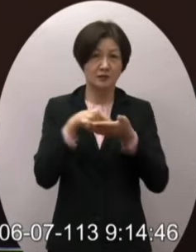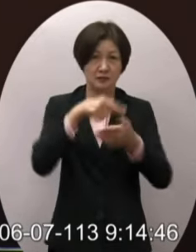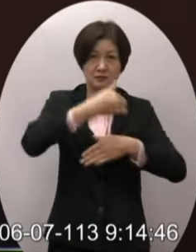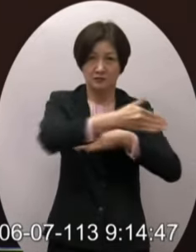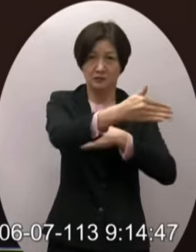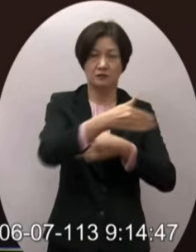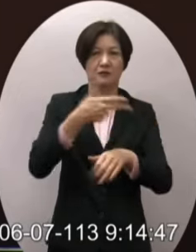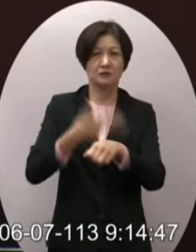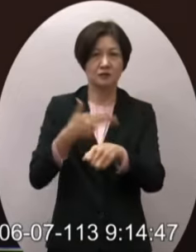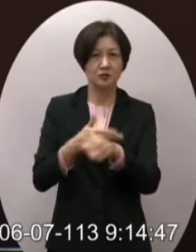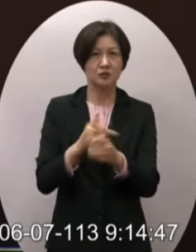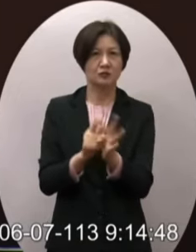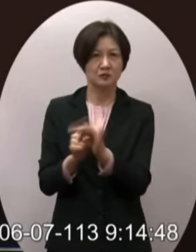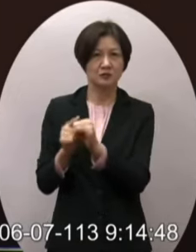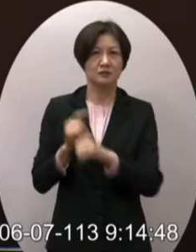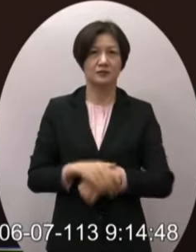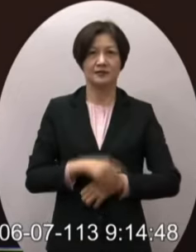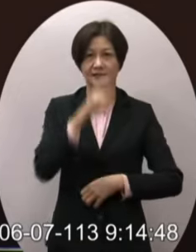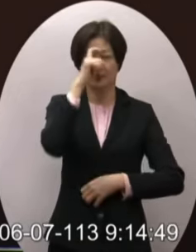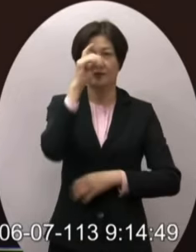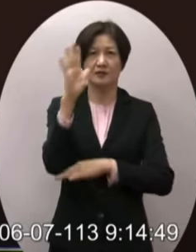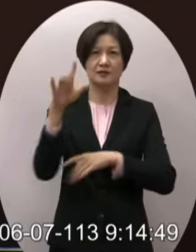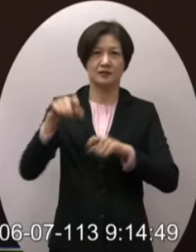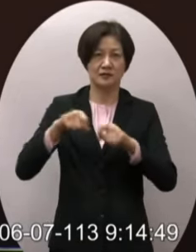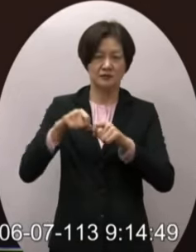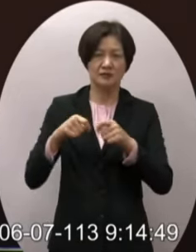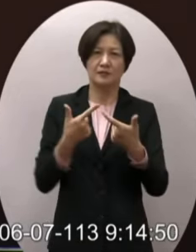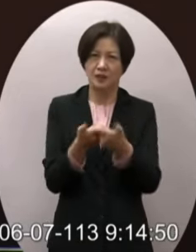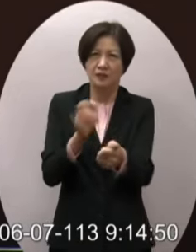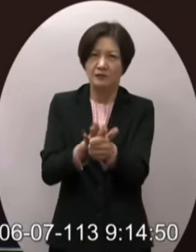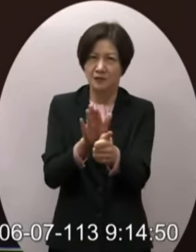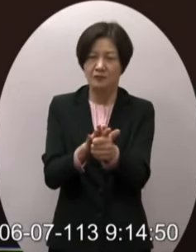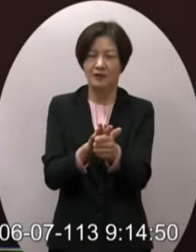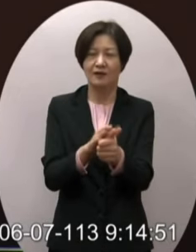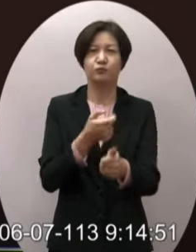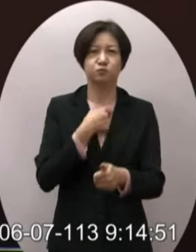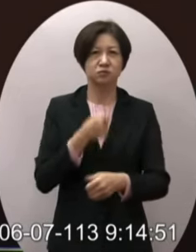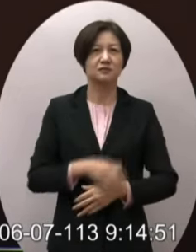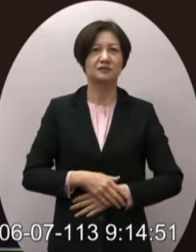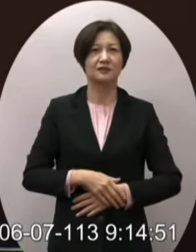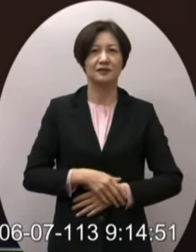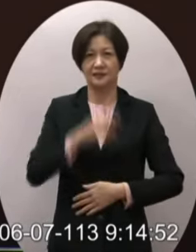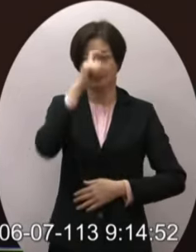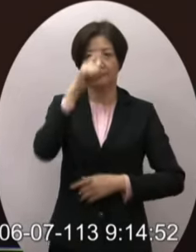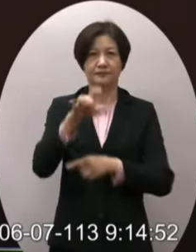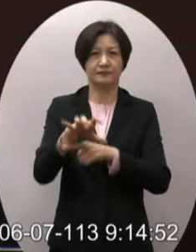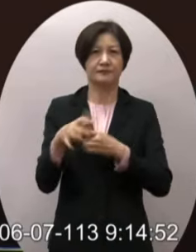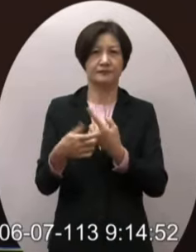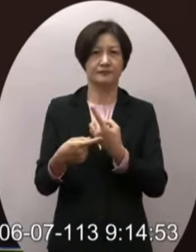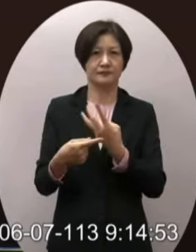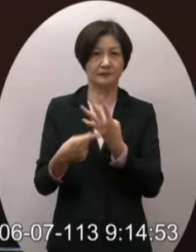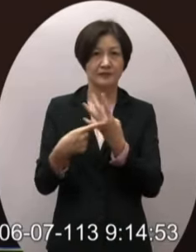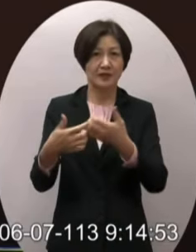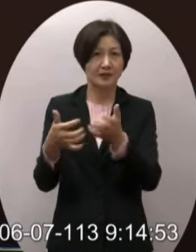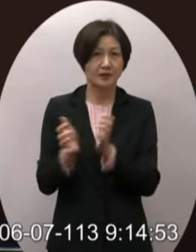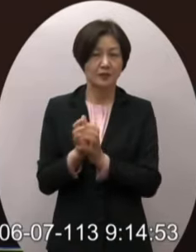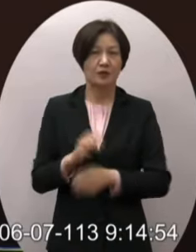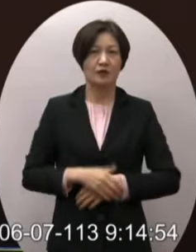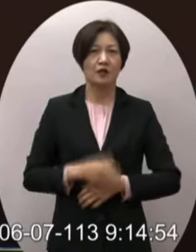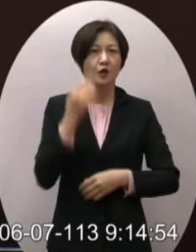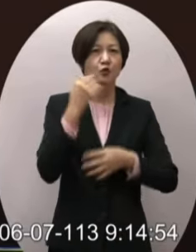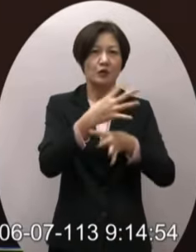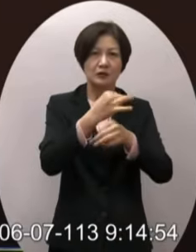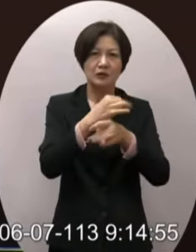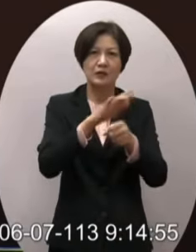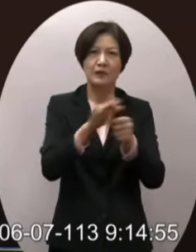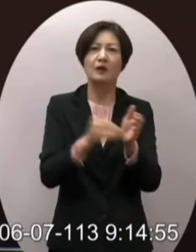等的话，都是需要这些基层农会的协助跟帮助。所以我们在这边也希望农业部能够特别针对这个部分截止后补